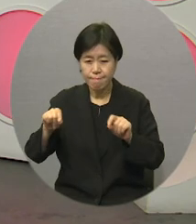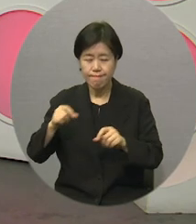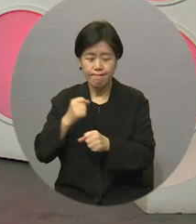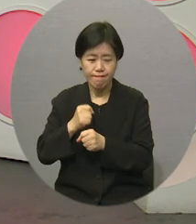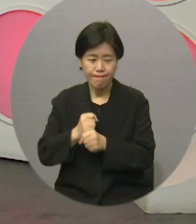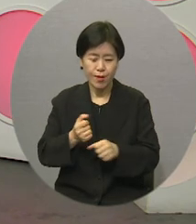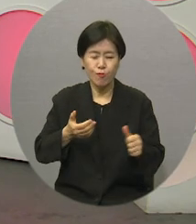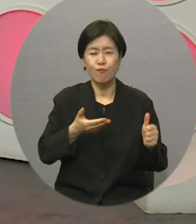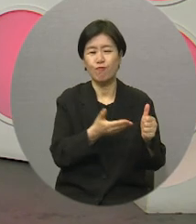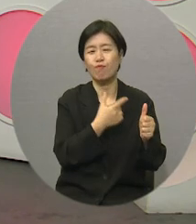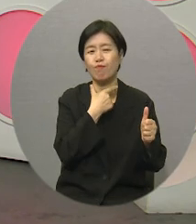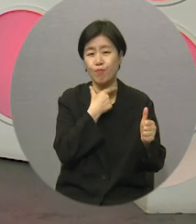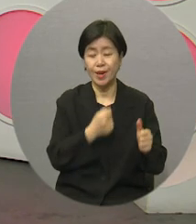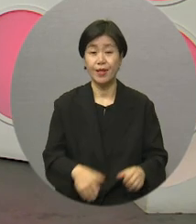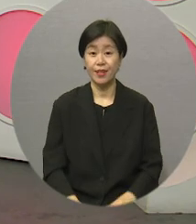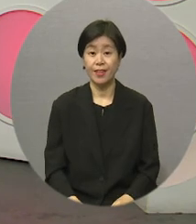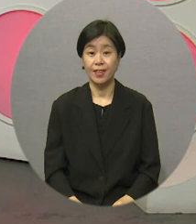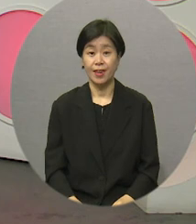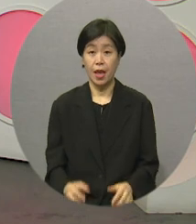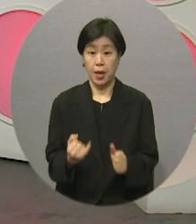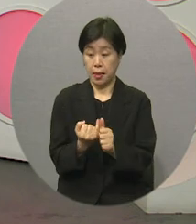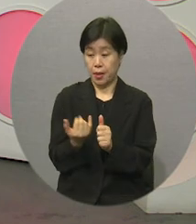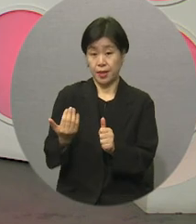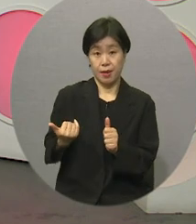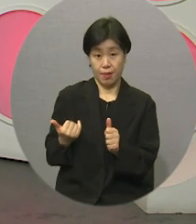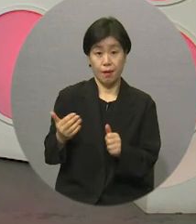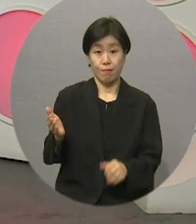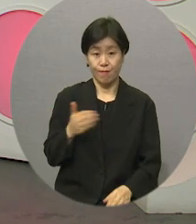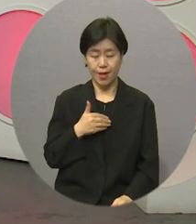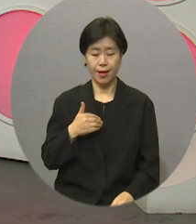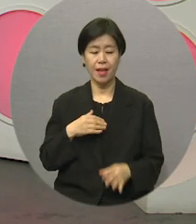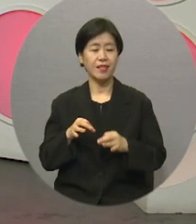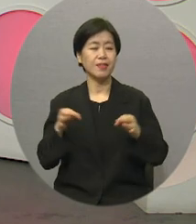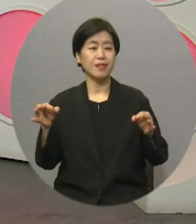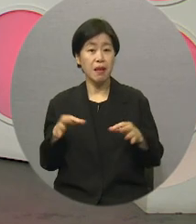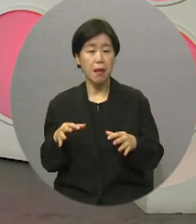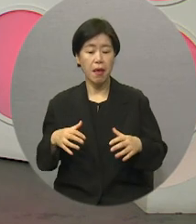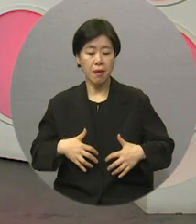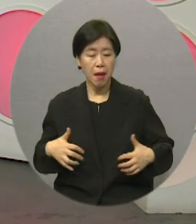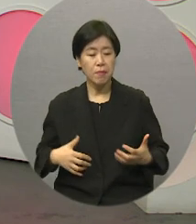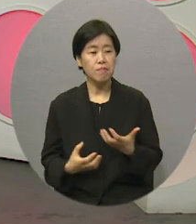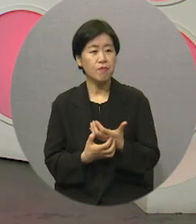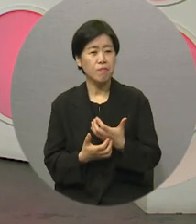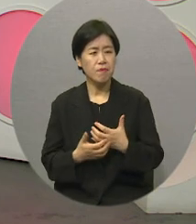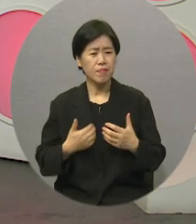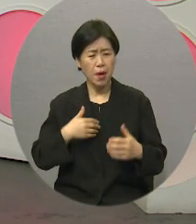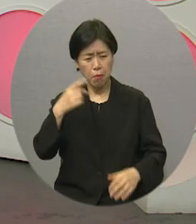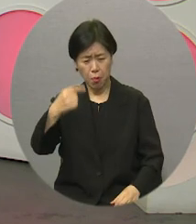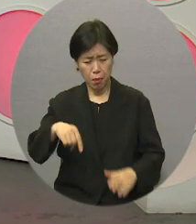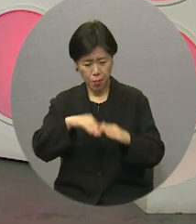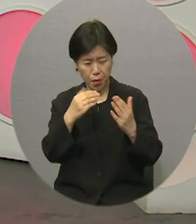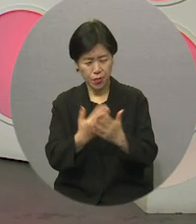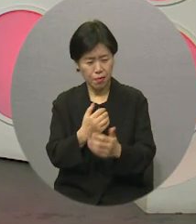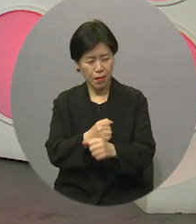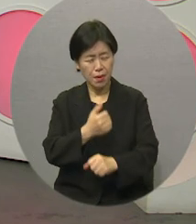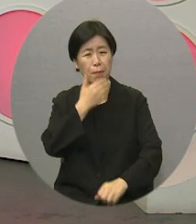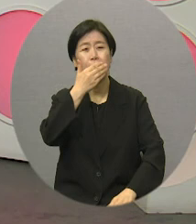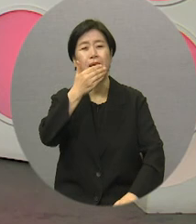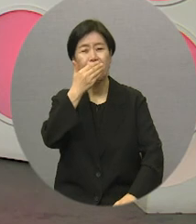기다리는 것입니다. 결혼 전부터 잡채, 갈비찜 등 원하는 음식은 뭐든 다